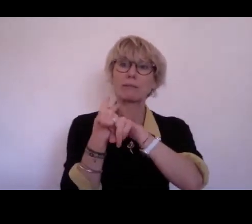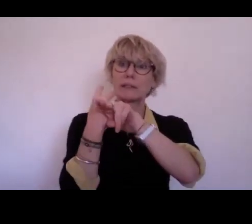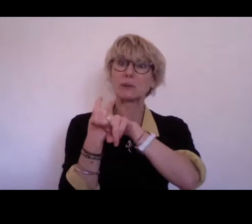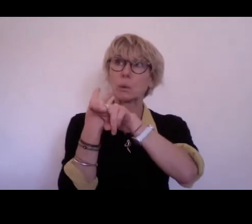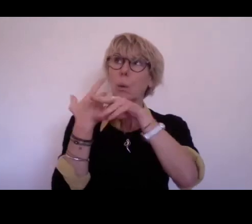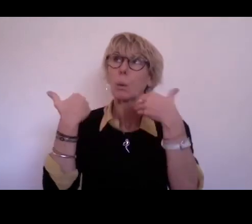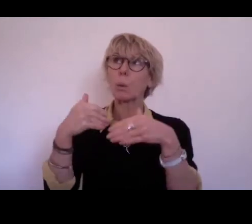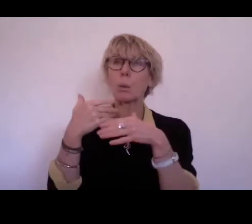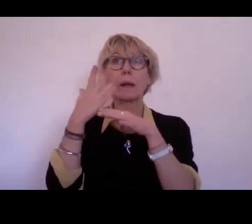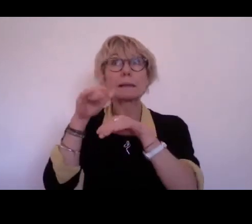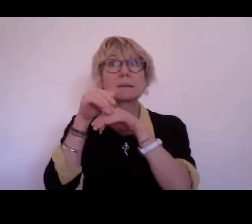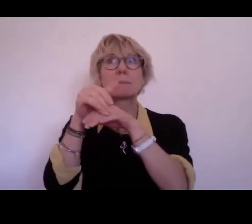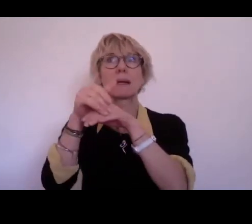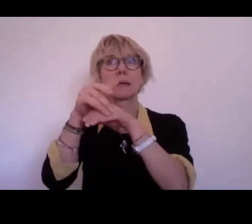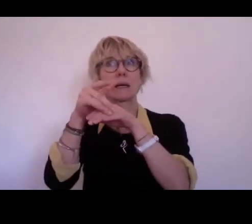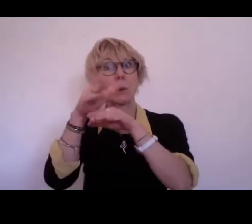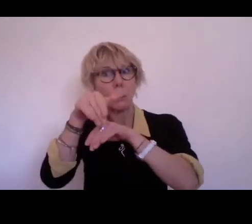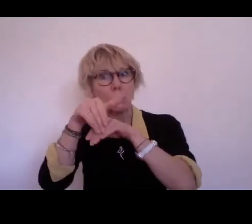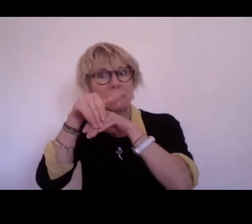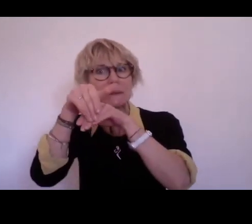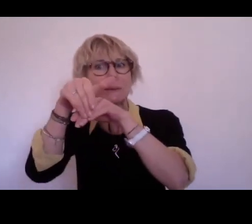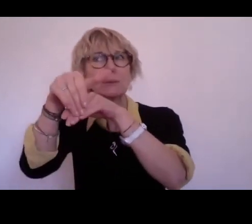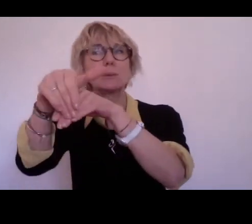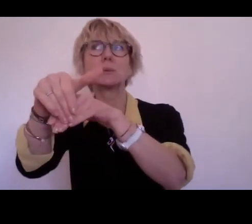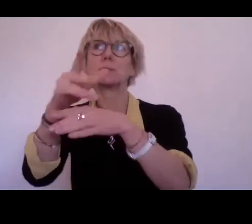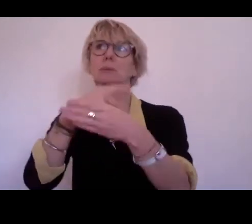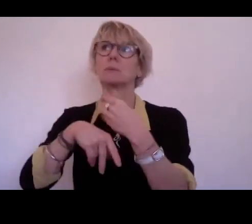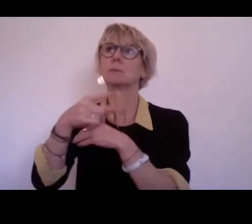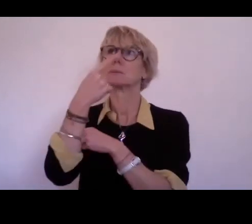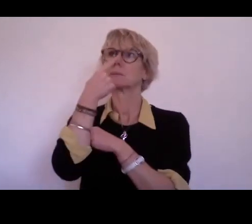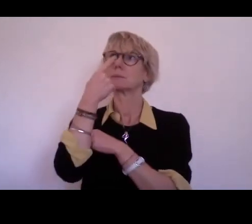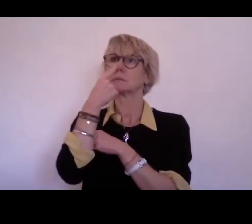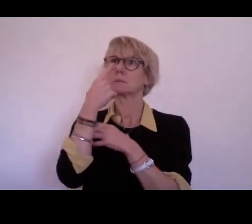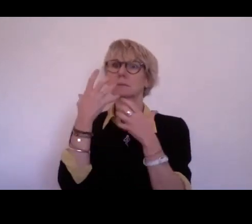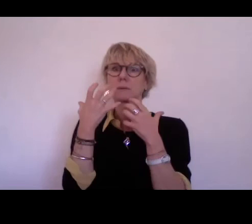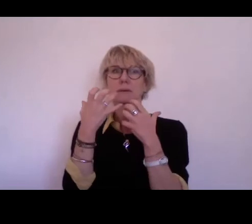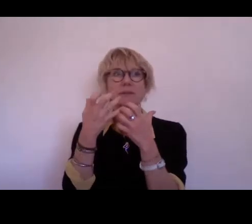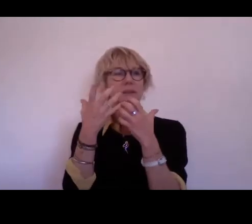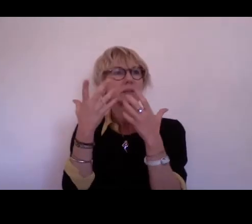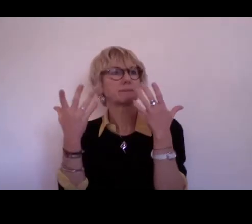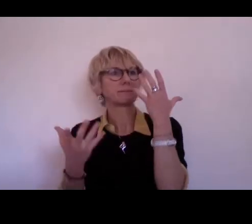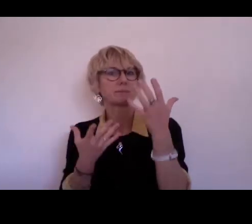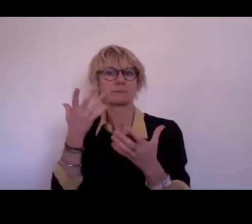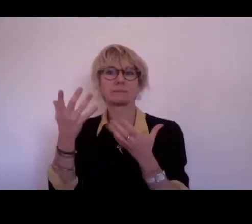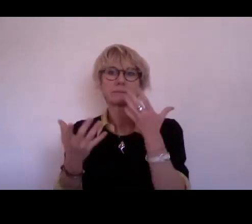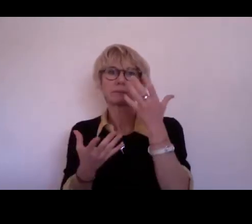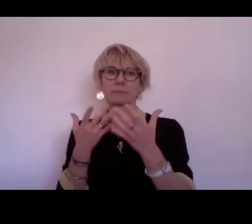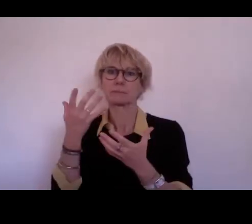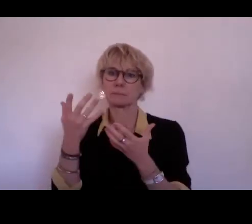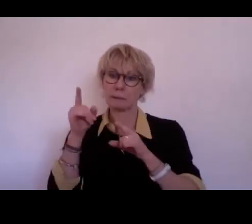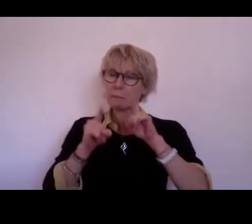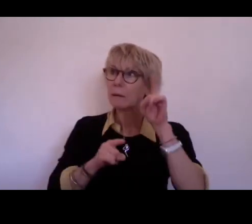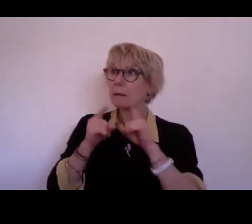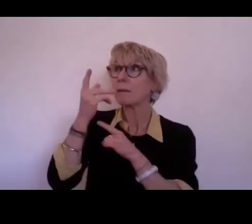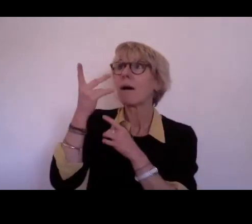se poursuivre, tout en espérant peut-être un tout petit peu, avec beaucoup d'organisation, pouvoir parfois effectuer des visites